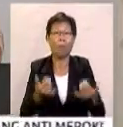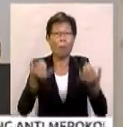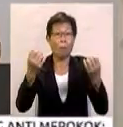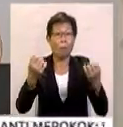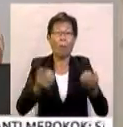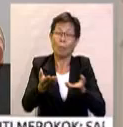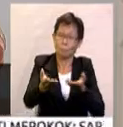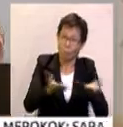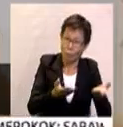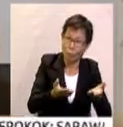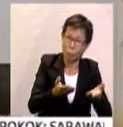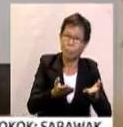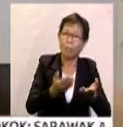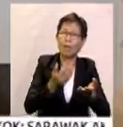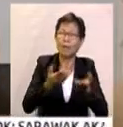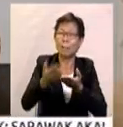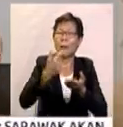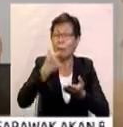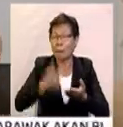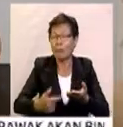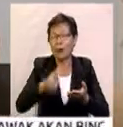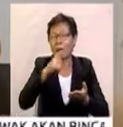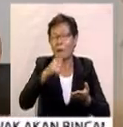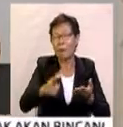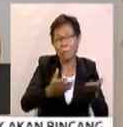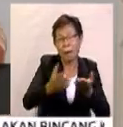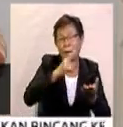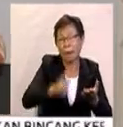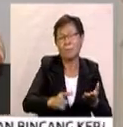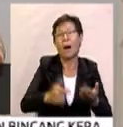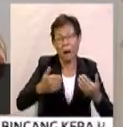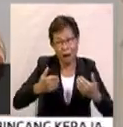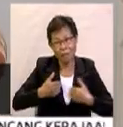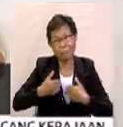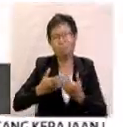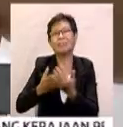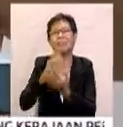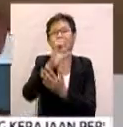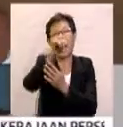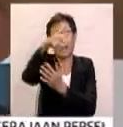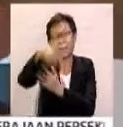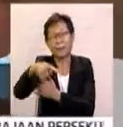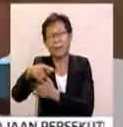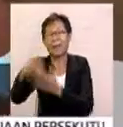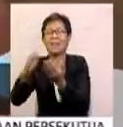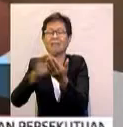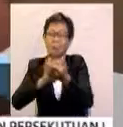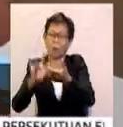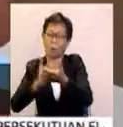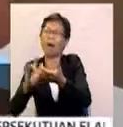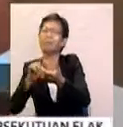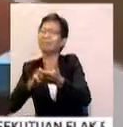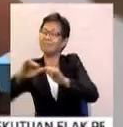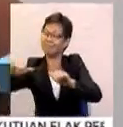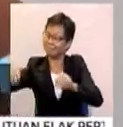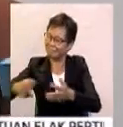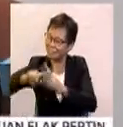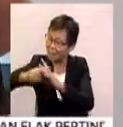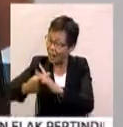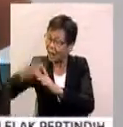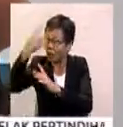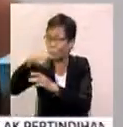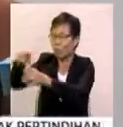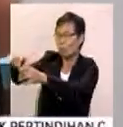kepada perkhidmatan konvensional semata-mata. Malah aplikasi di telefon mudah alih diperkenalkan